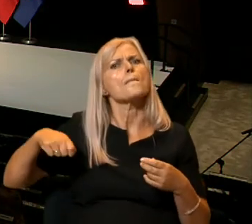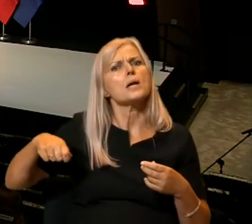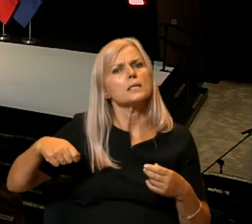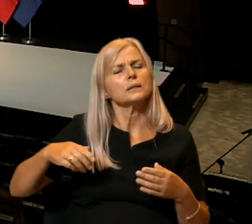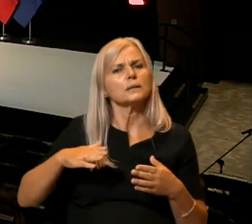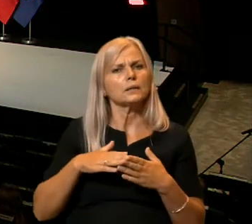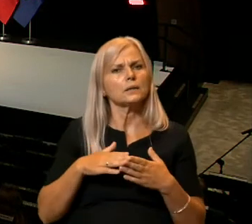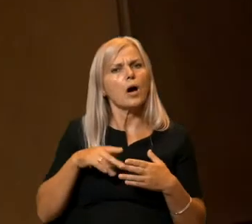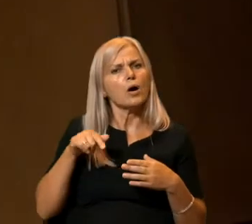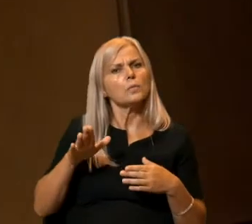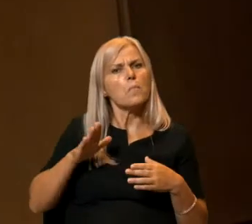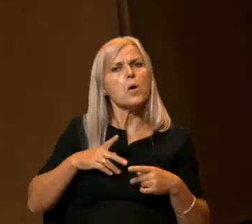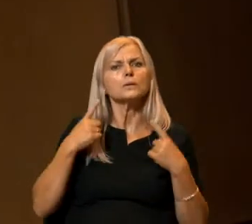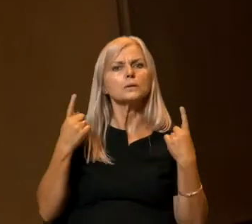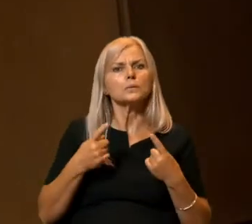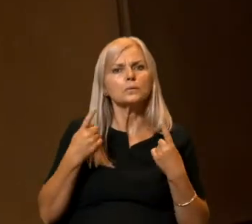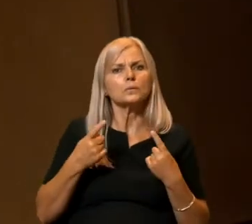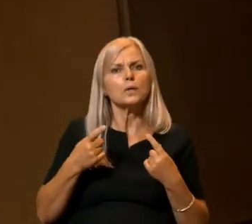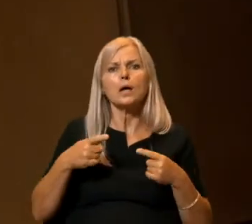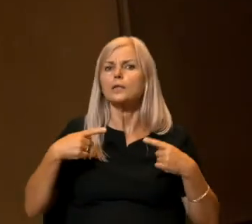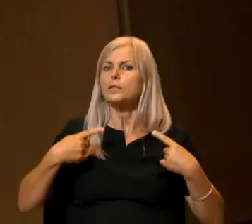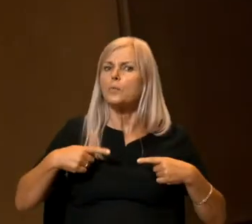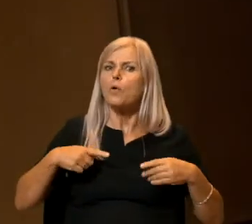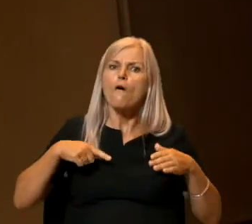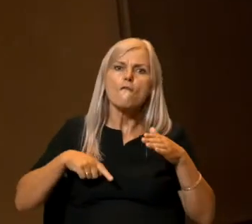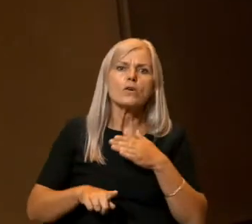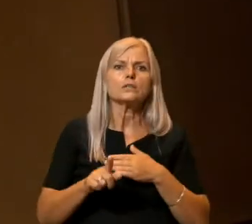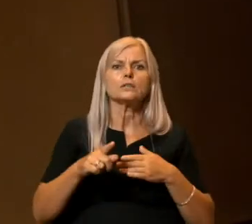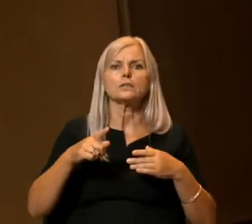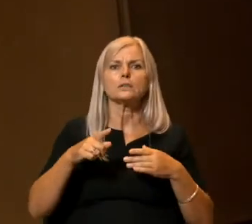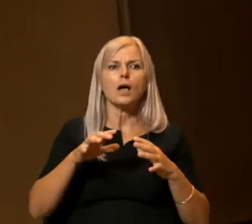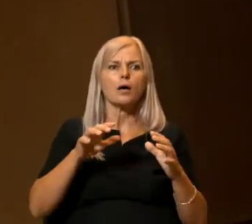znalazł się w sytuacji, w której już nie było wyjścia kreowania polityki